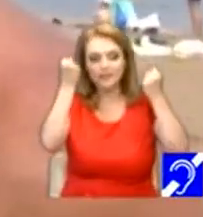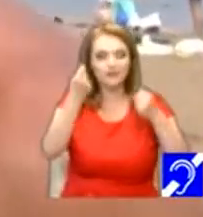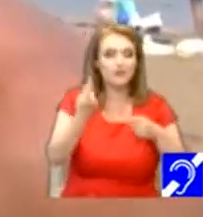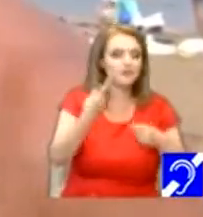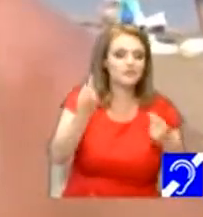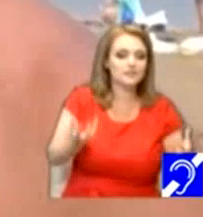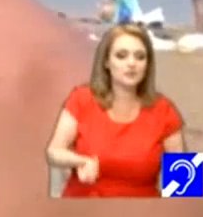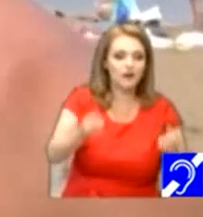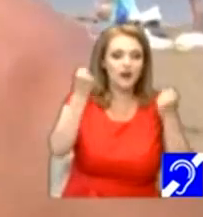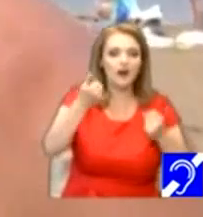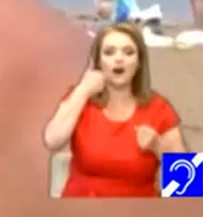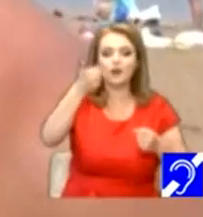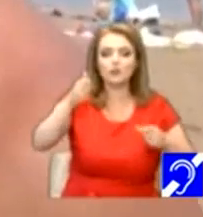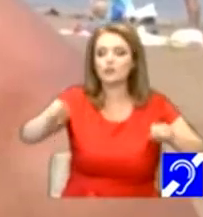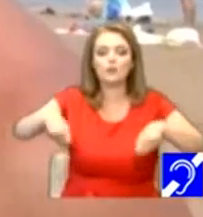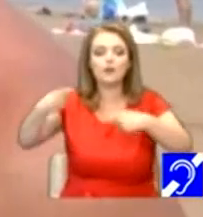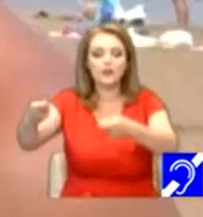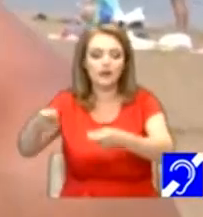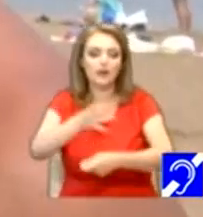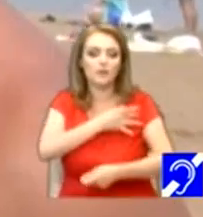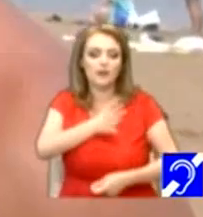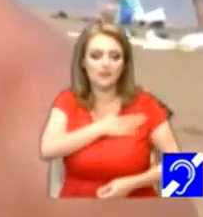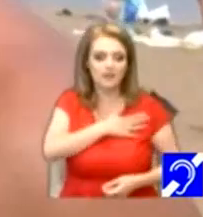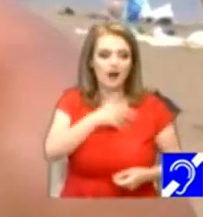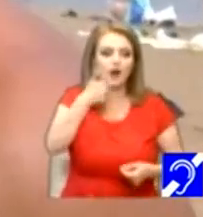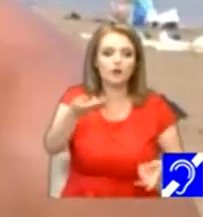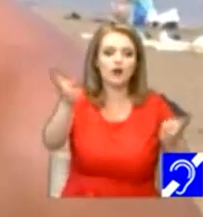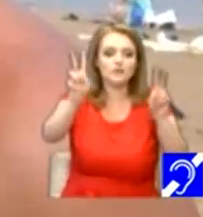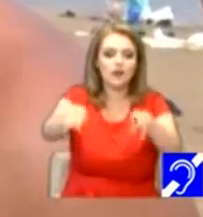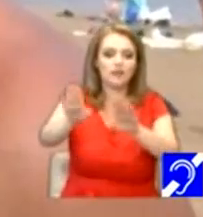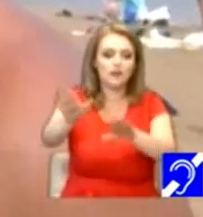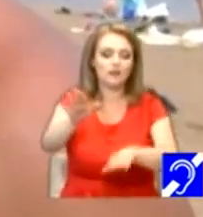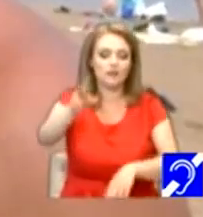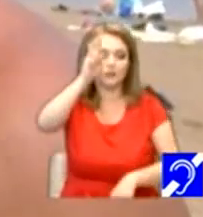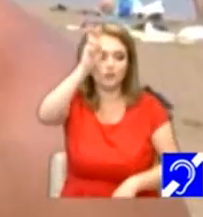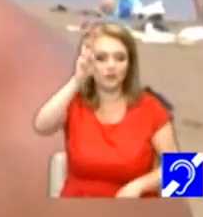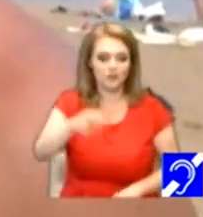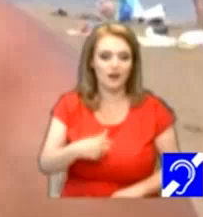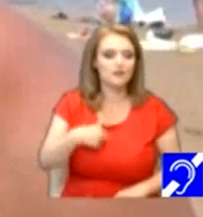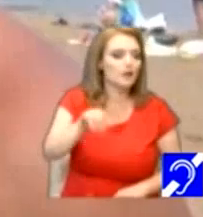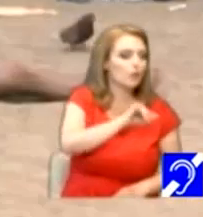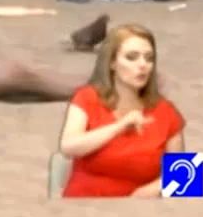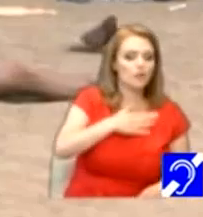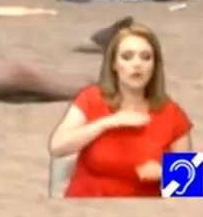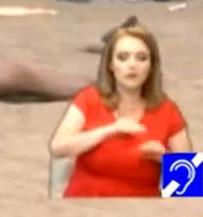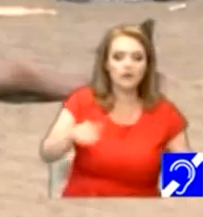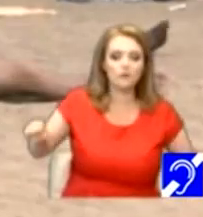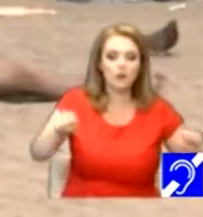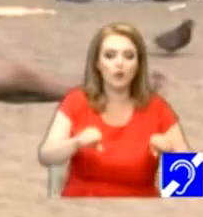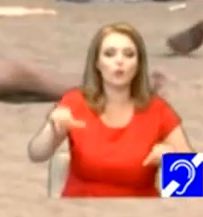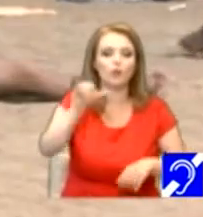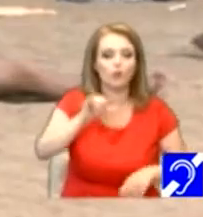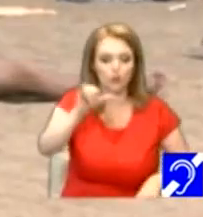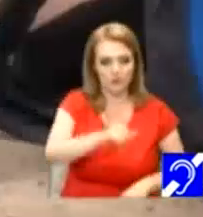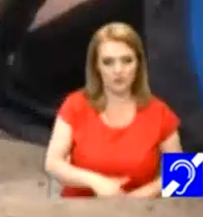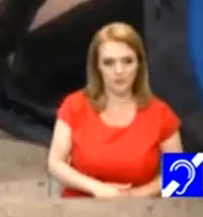этот пляж, его уже хотели закрыть и куда-то перенести на ту сторону. Так вообще, куда деваться, особенно мы маленьким детям? Pâscov este în nord,